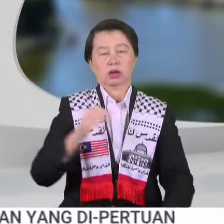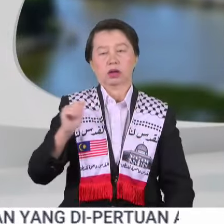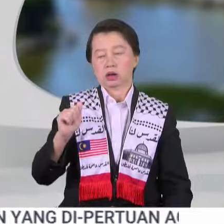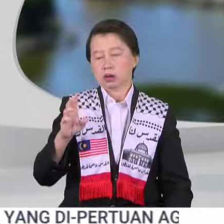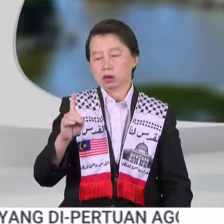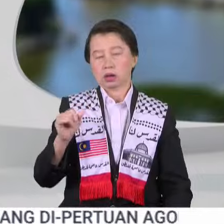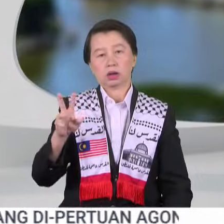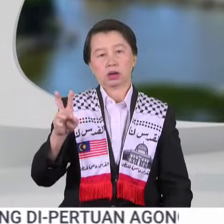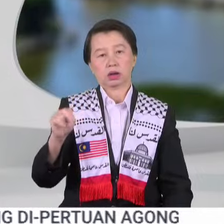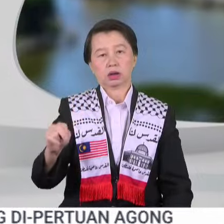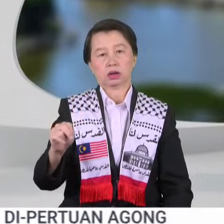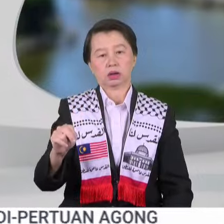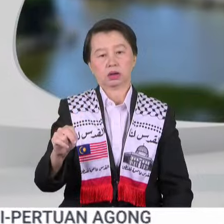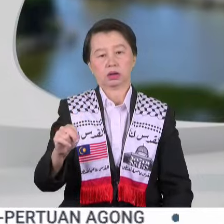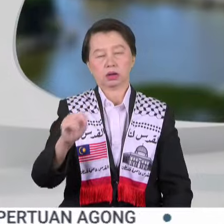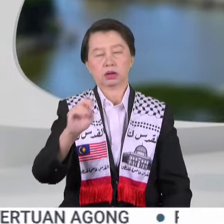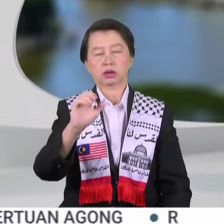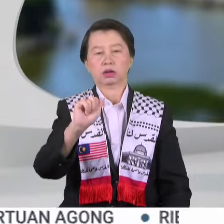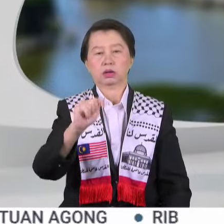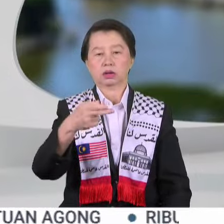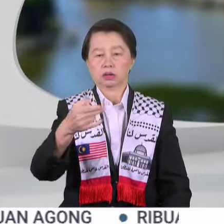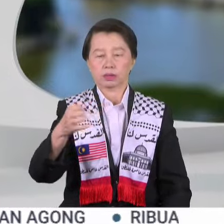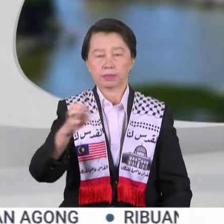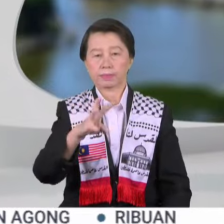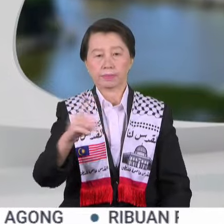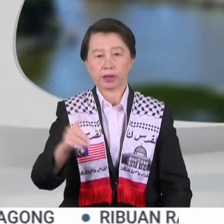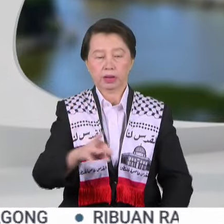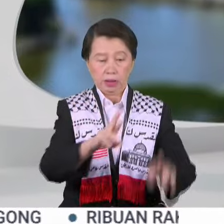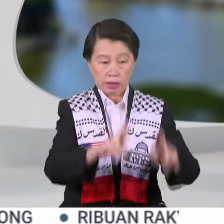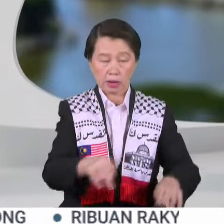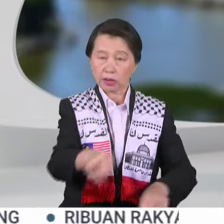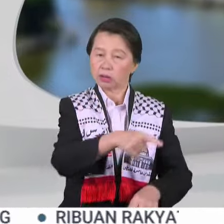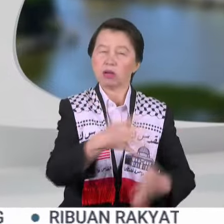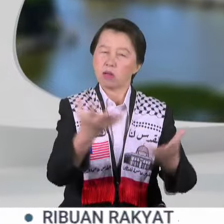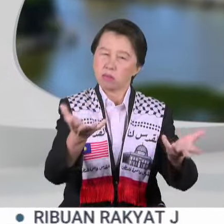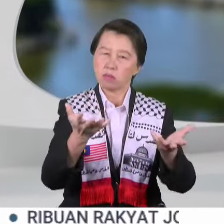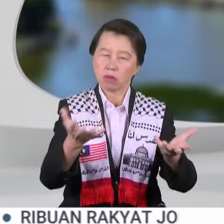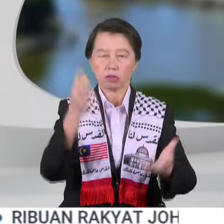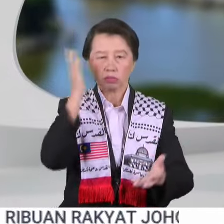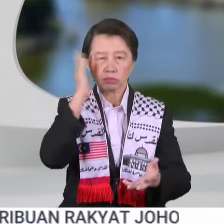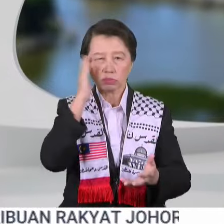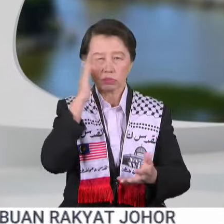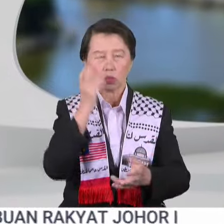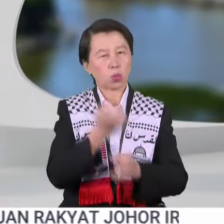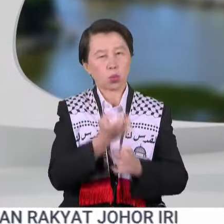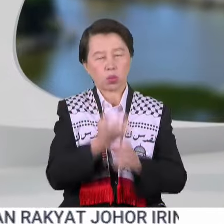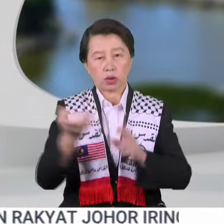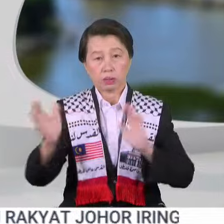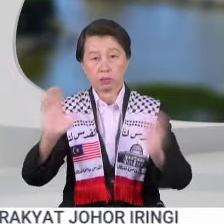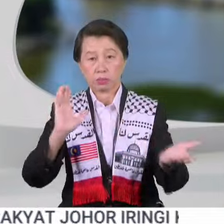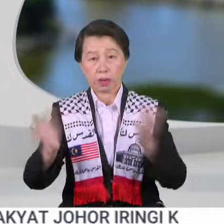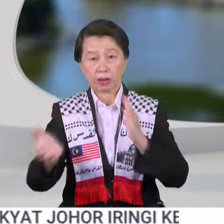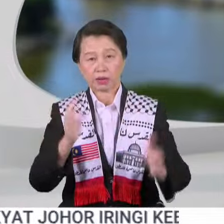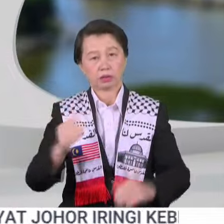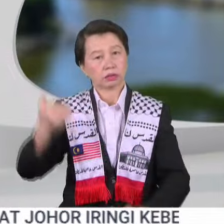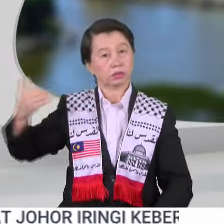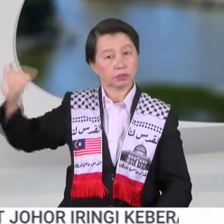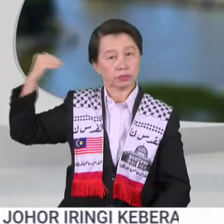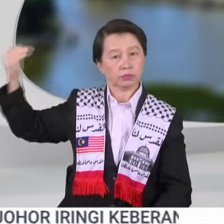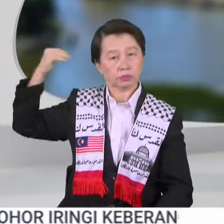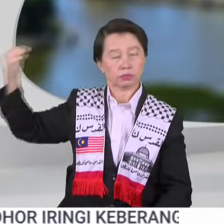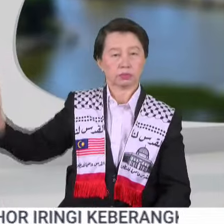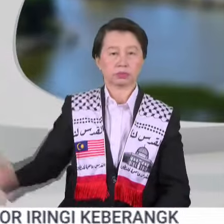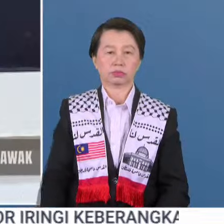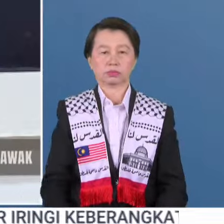undangan Negeri Darul safie Ahmad berkata rakyat kini mempunyai keinginan lebih kompleks berbanding suatu ketika